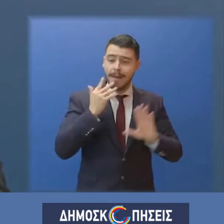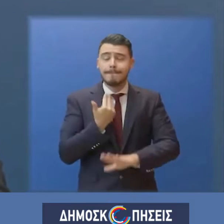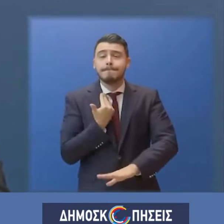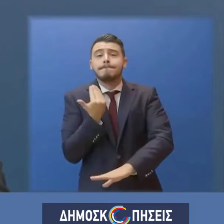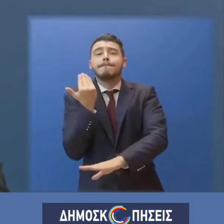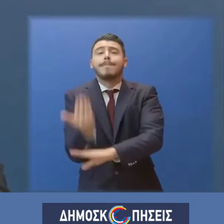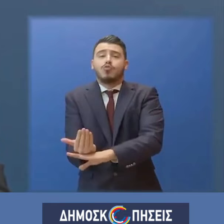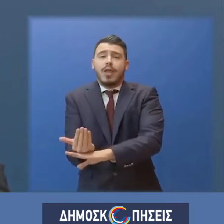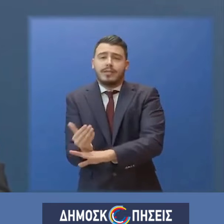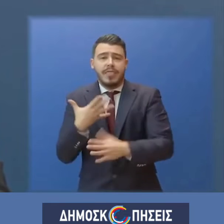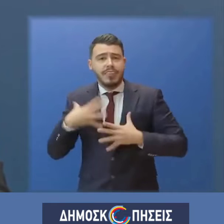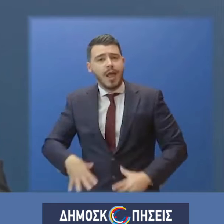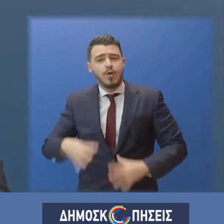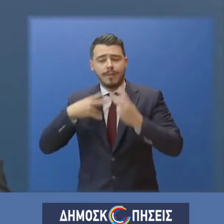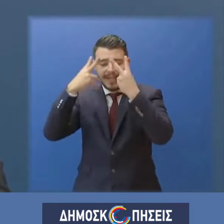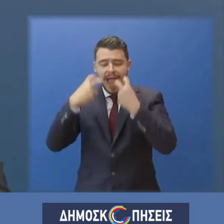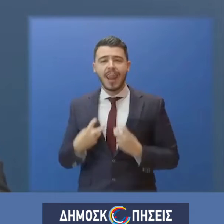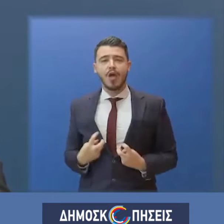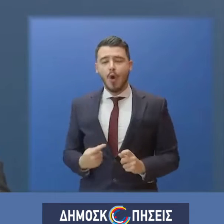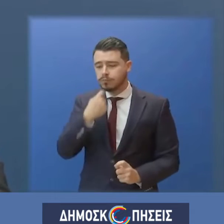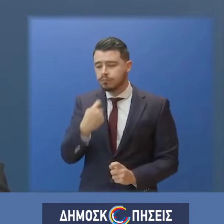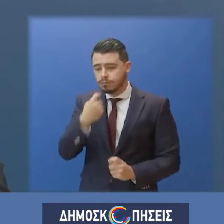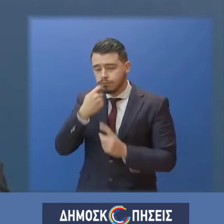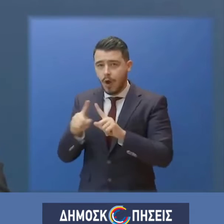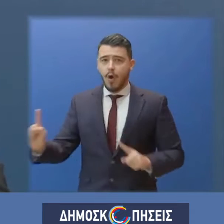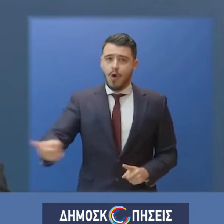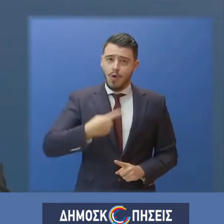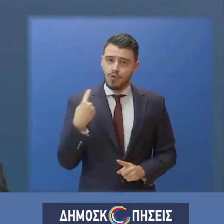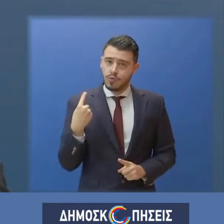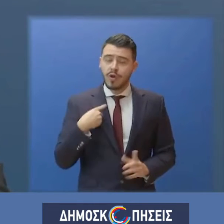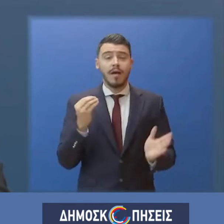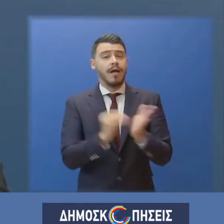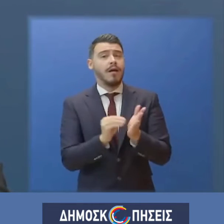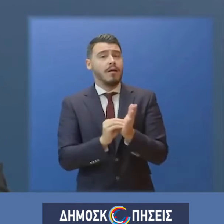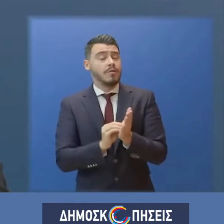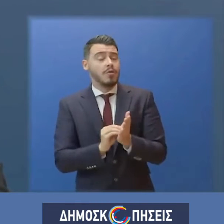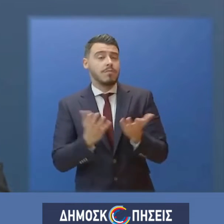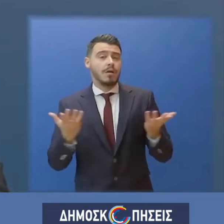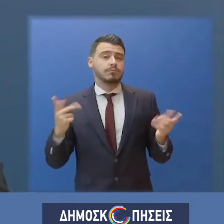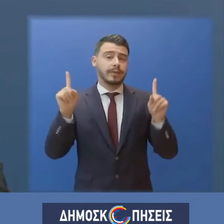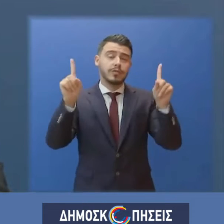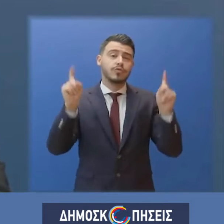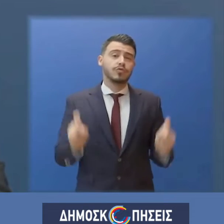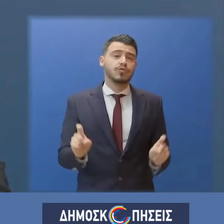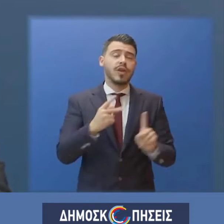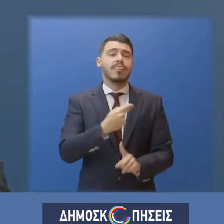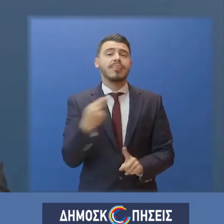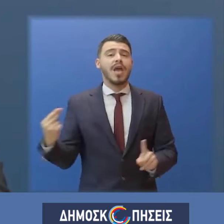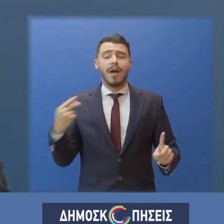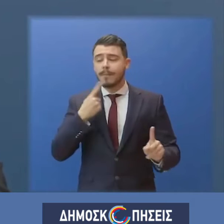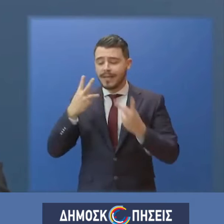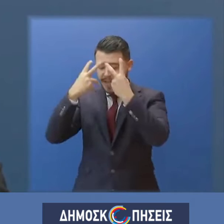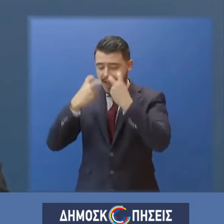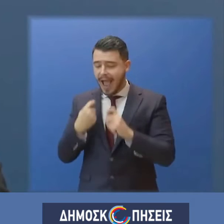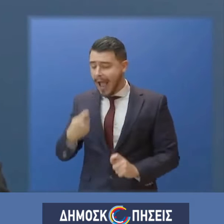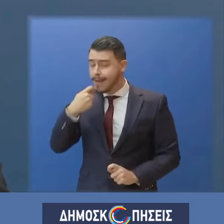συχνούς ελέγχους. Σημειακές παρεμβάσεις ό,τι αφορά τους ελέγχους ενδεχομένως κριθούν απαραίτητο και αναγκαίο να γίνουν και θα